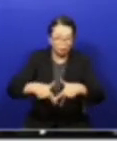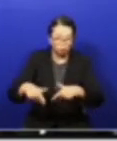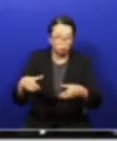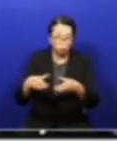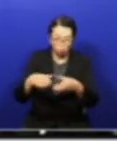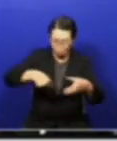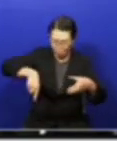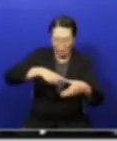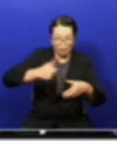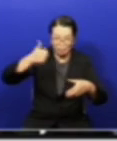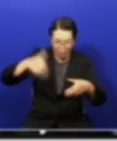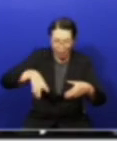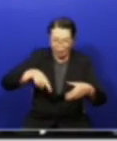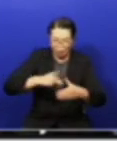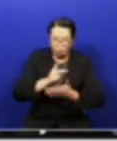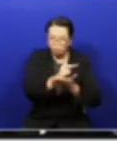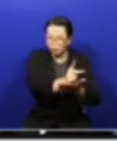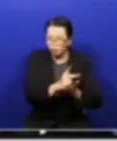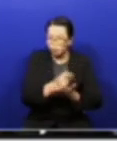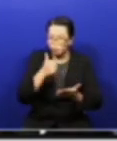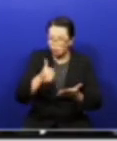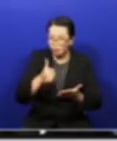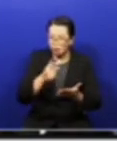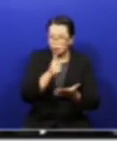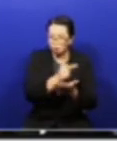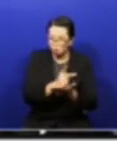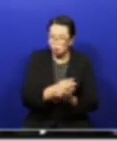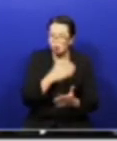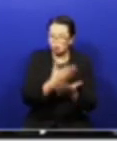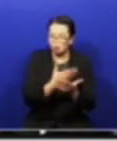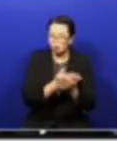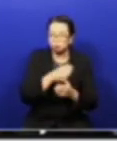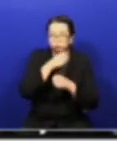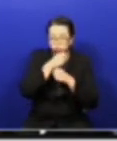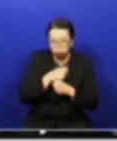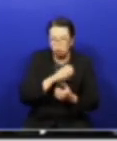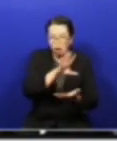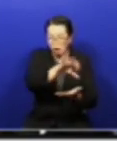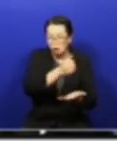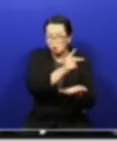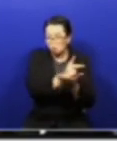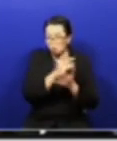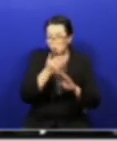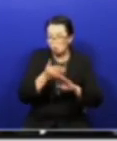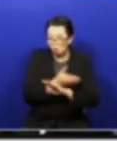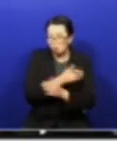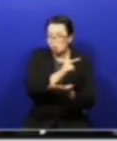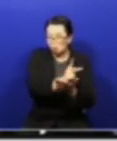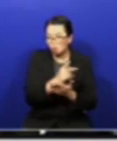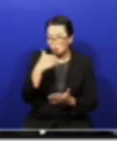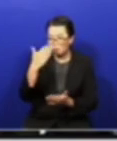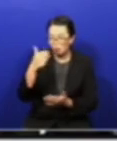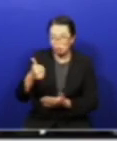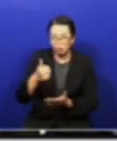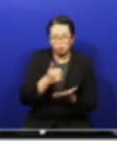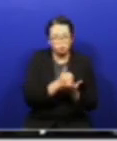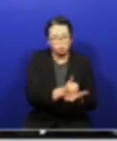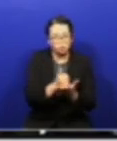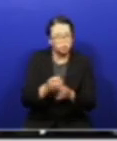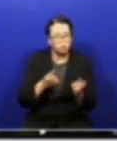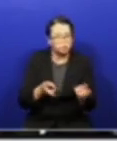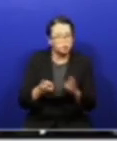การให้สวัสดิการก่อนนี่มันทำได้ไหมแล้วมีนโยบายที่จะผ่อนปลนหรือบรรเทาทุกข์เขาอย่างนี้หรือเปล่า